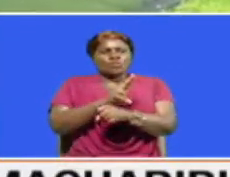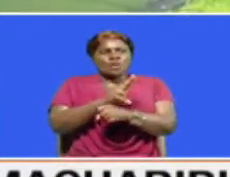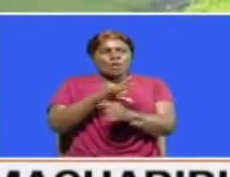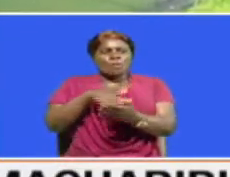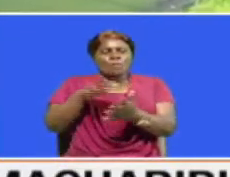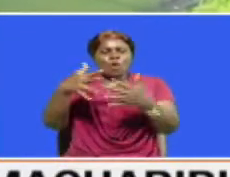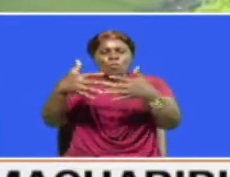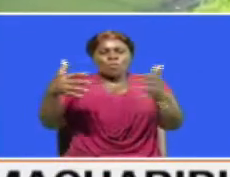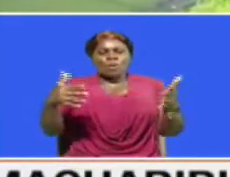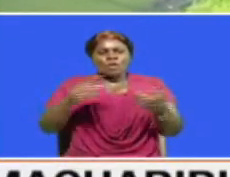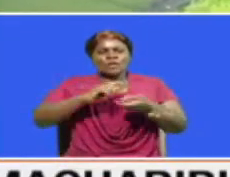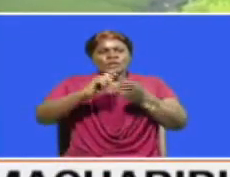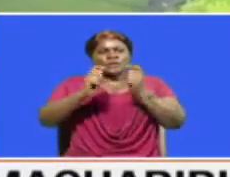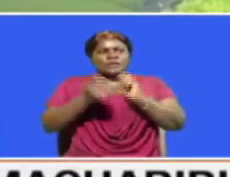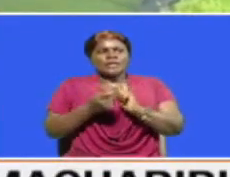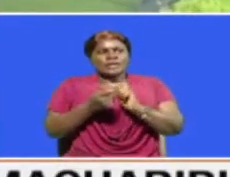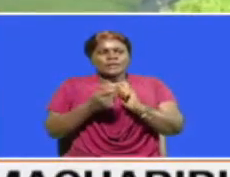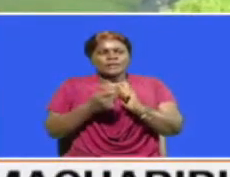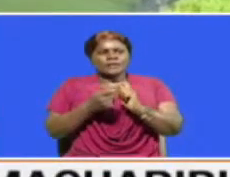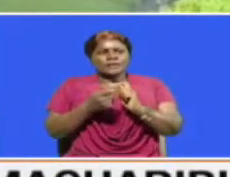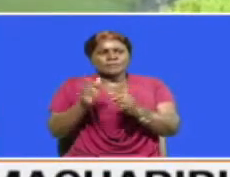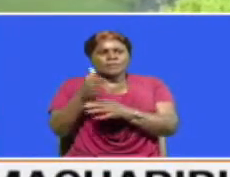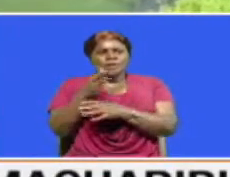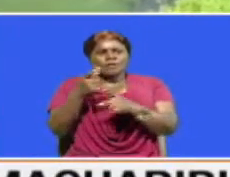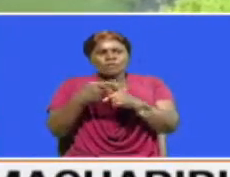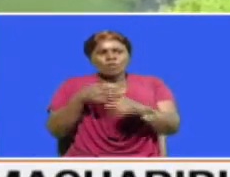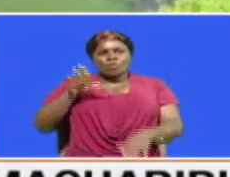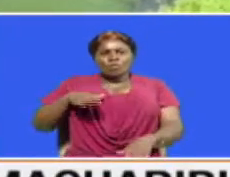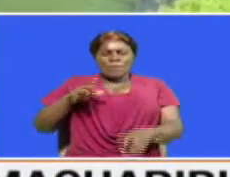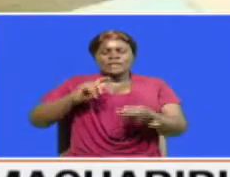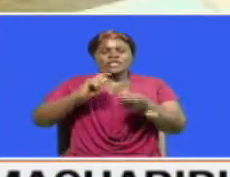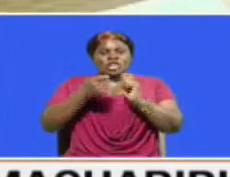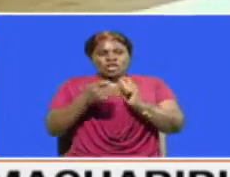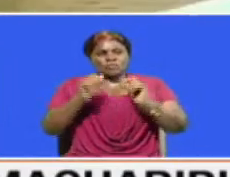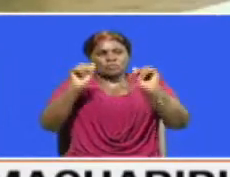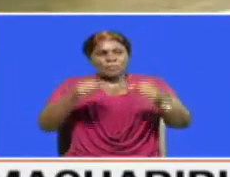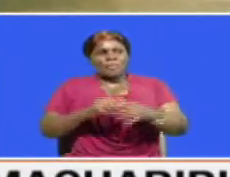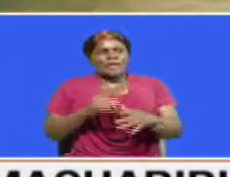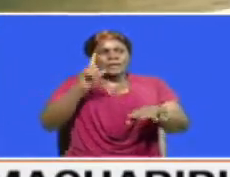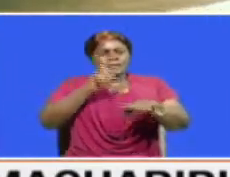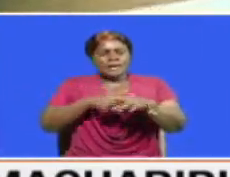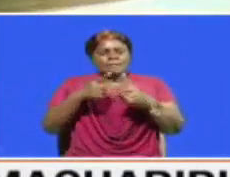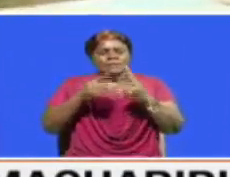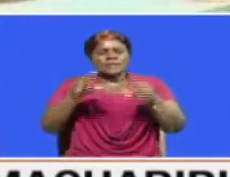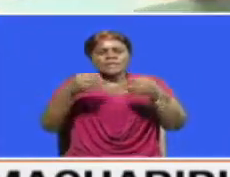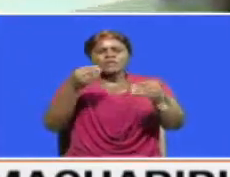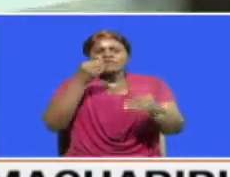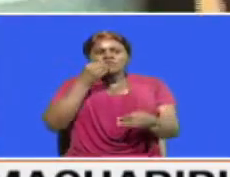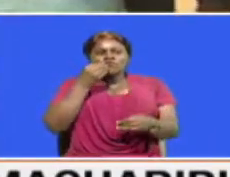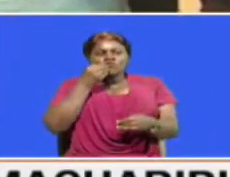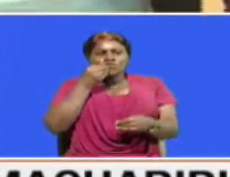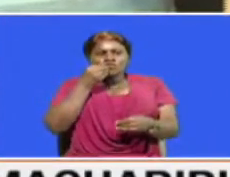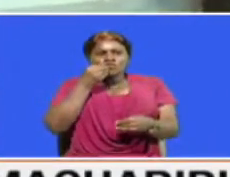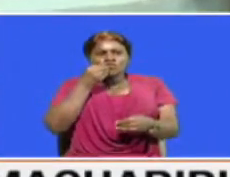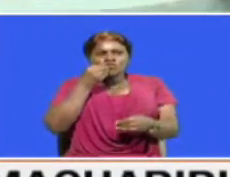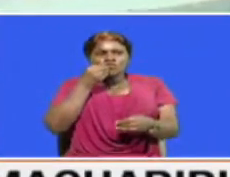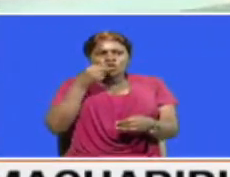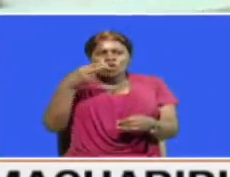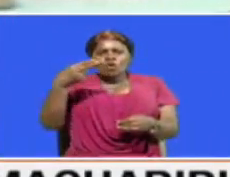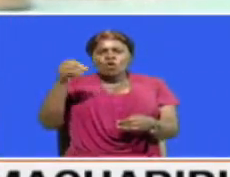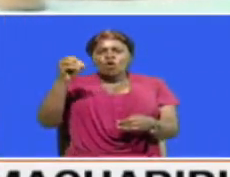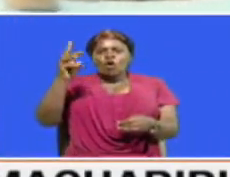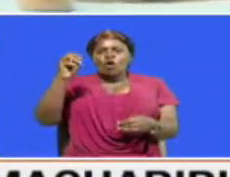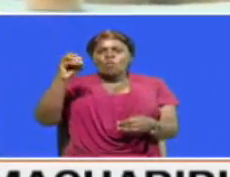zaidi. Wanageuza jinsia ya samaki kutoka kike hadi kiume. Tunaanza kulisha hormone. Hormone